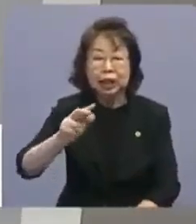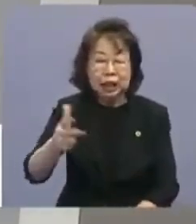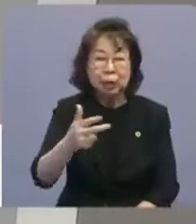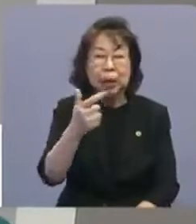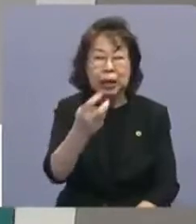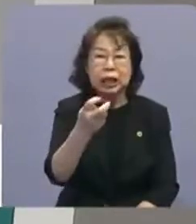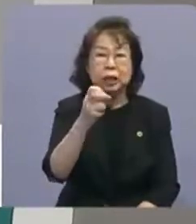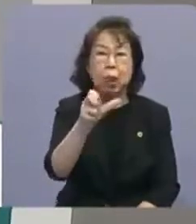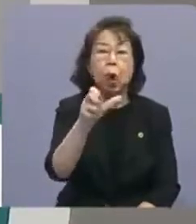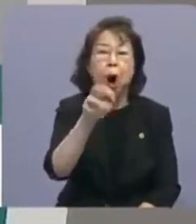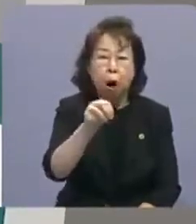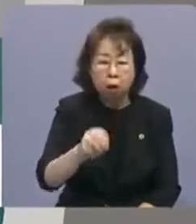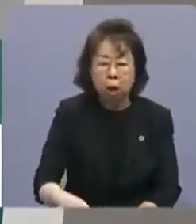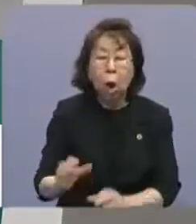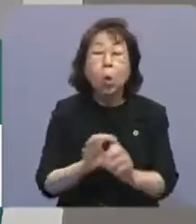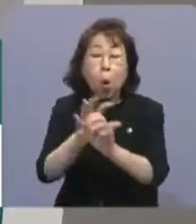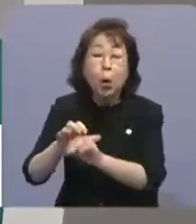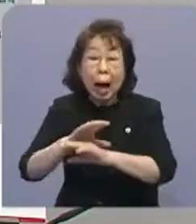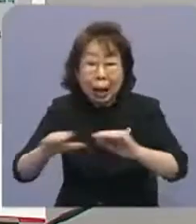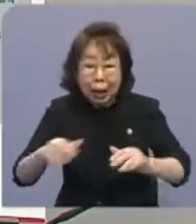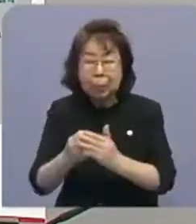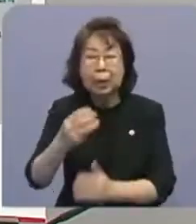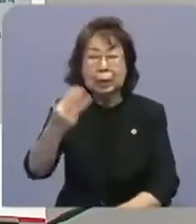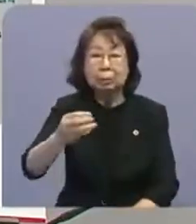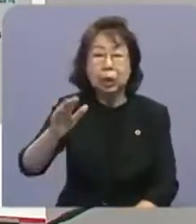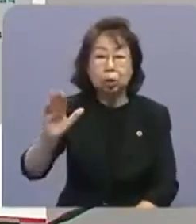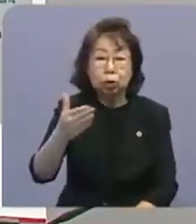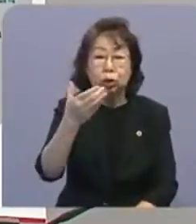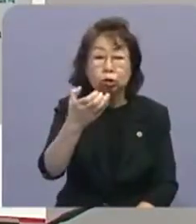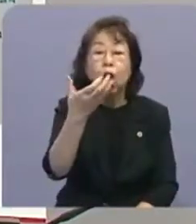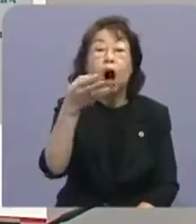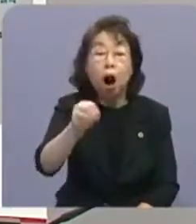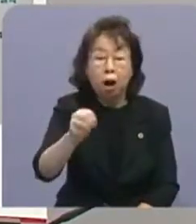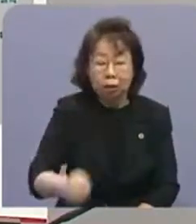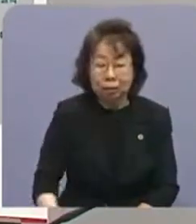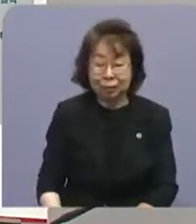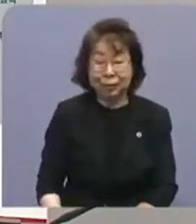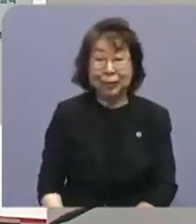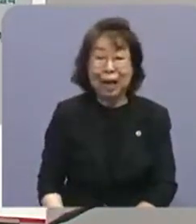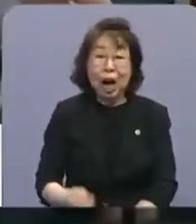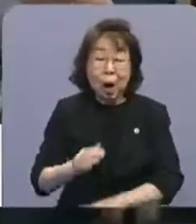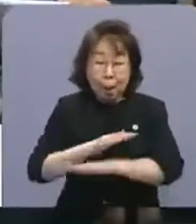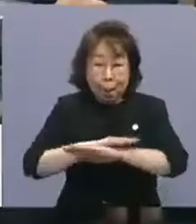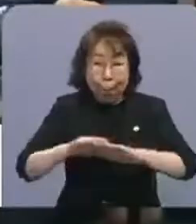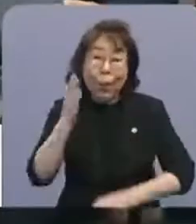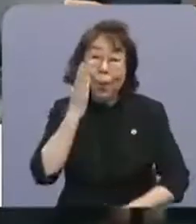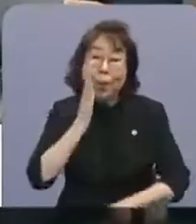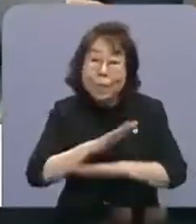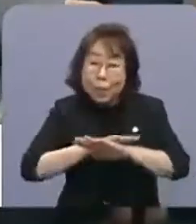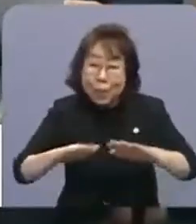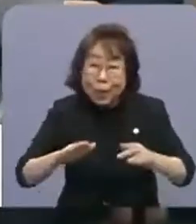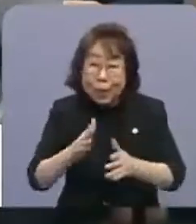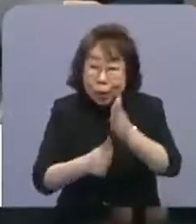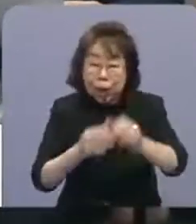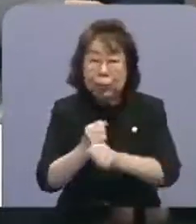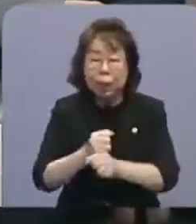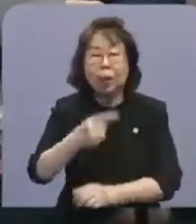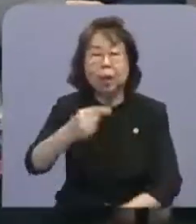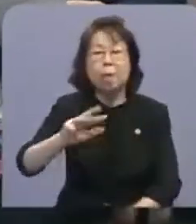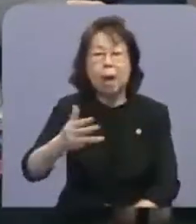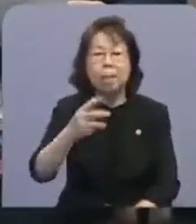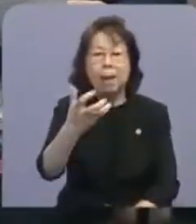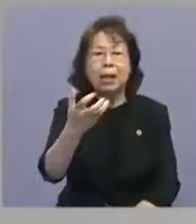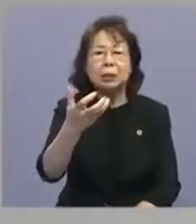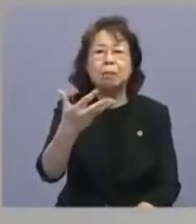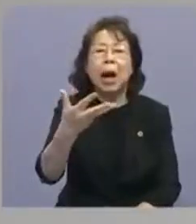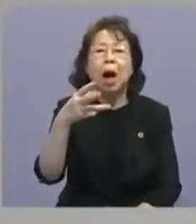원, 코로나19 대책에 3,099억 원, 그린스마트 도시 추진에 1,188억 원을 각각